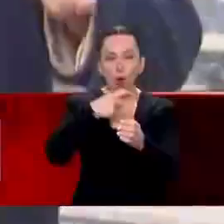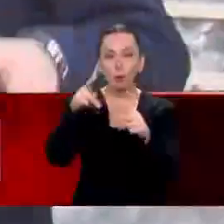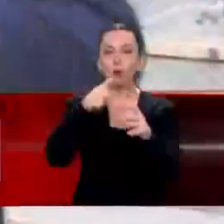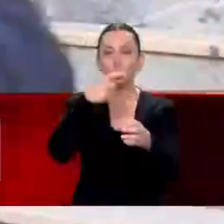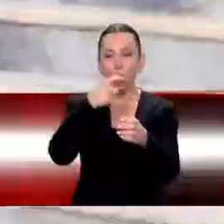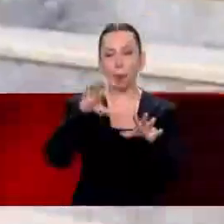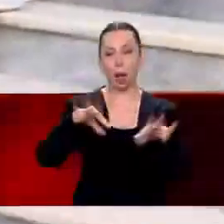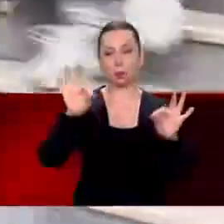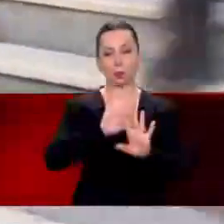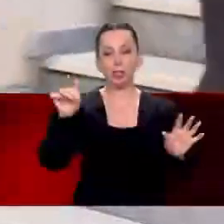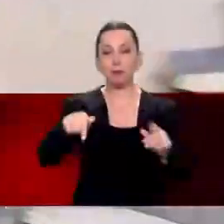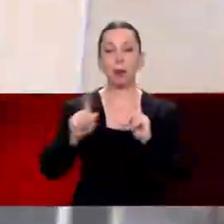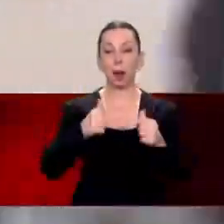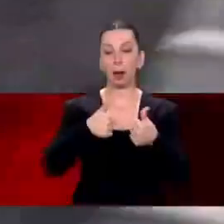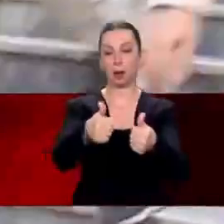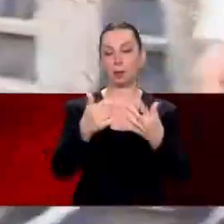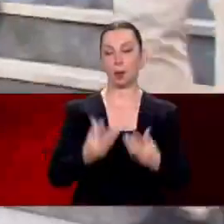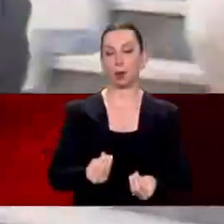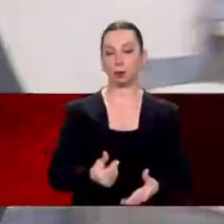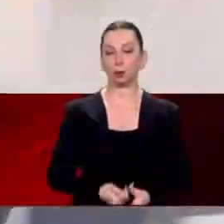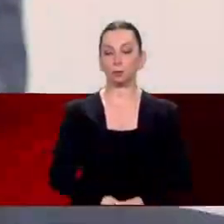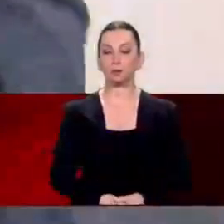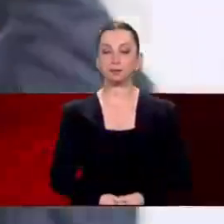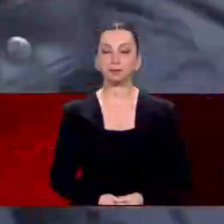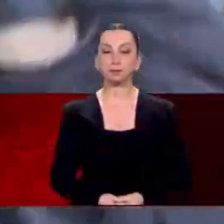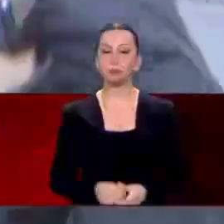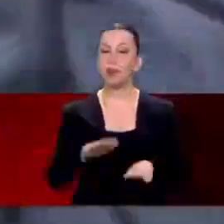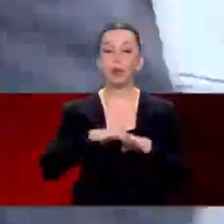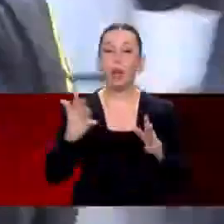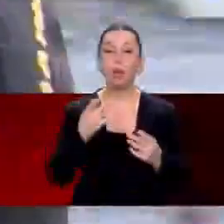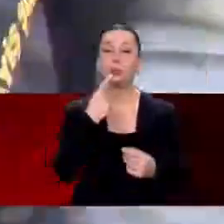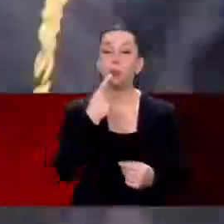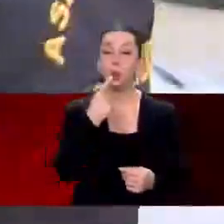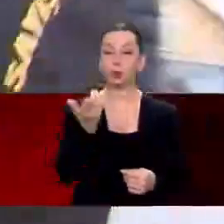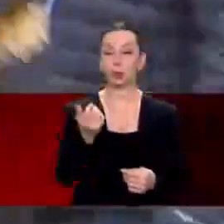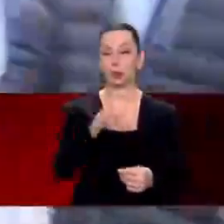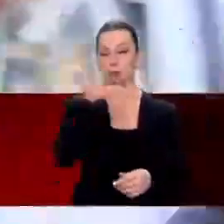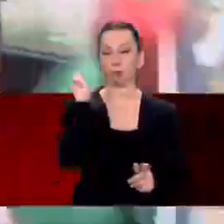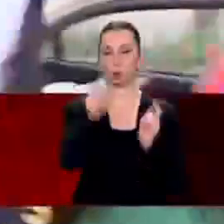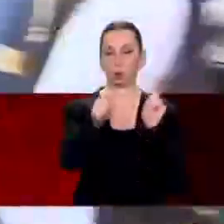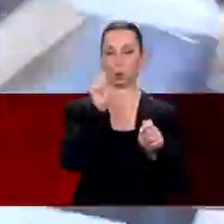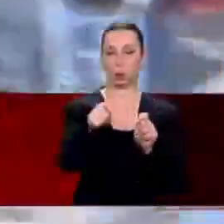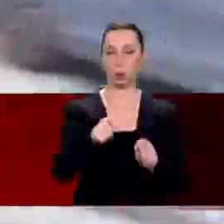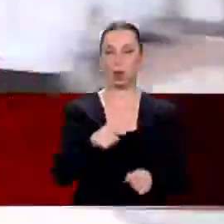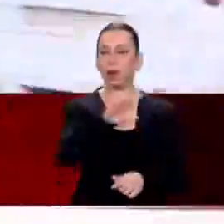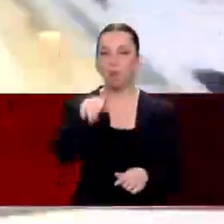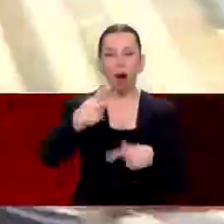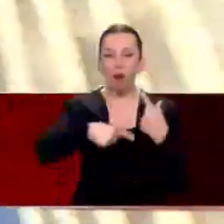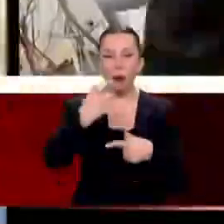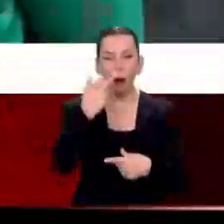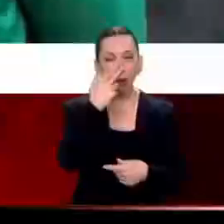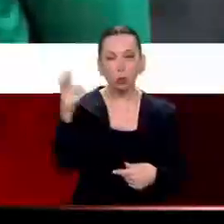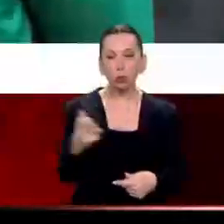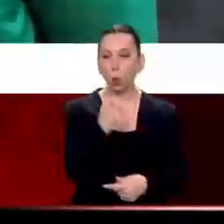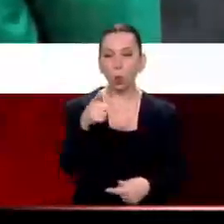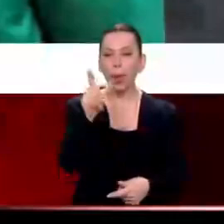tamamlandı ve şu anda da adliyeye sevk ediliyorlar. Neler söyleyeceksiniz Kıvanç Bey? Yakınlarınızı